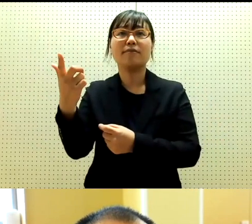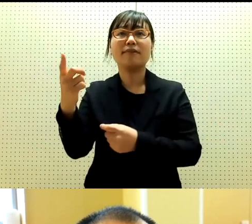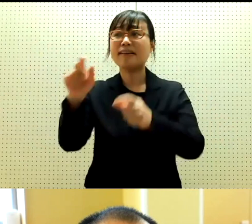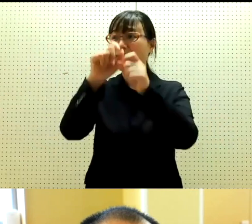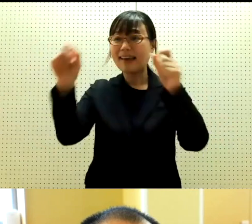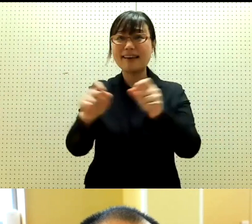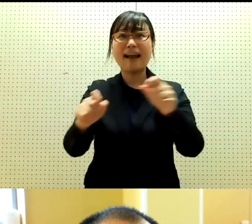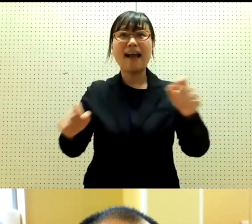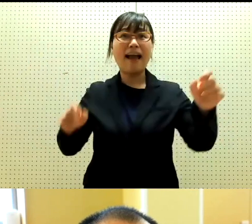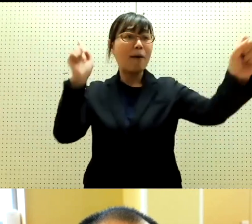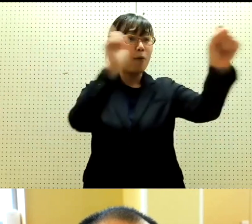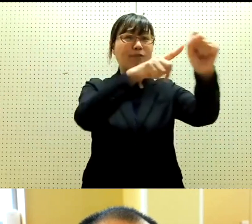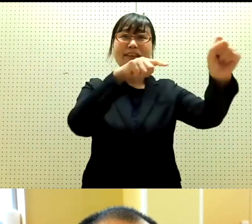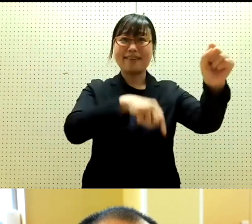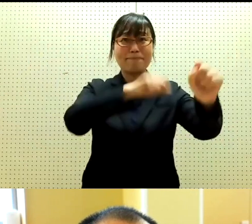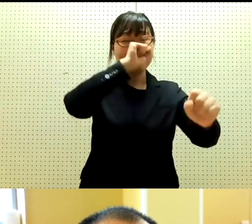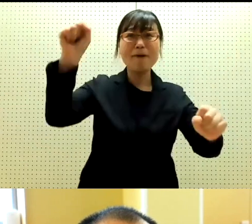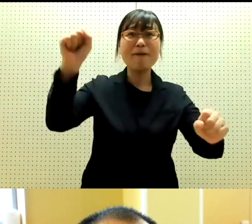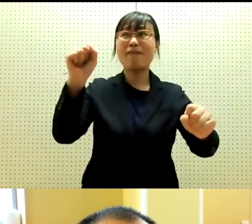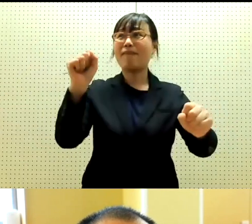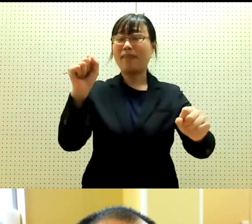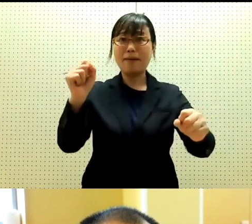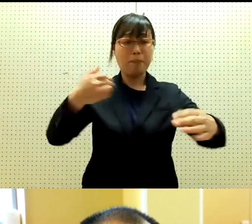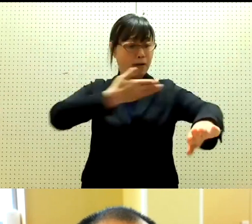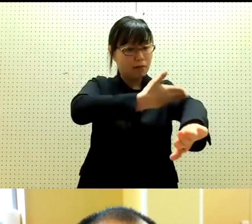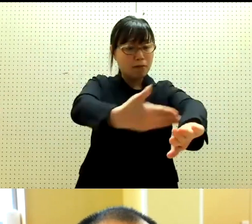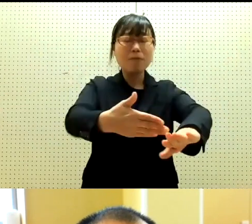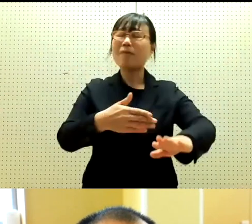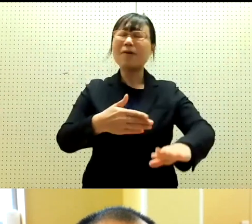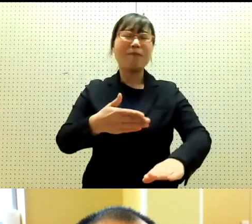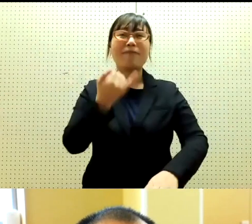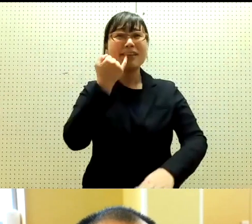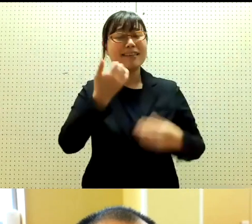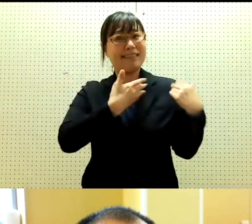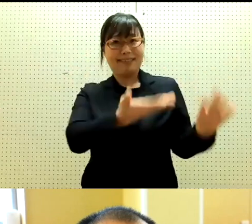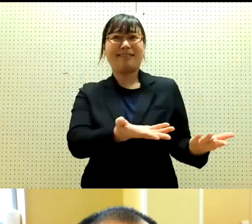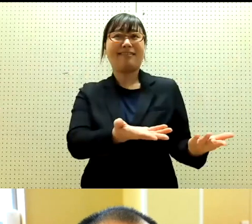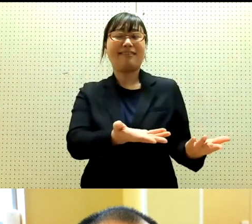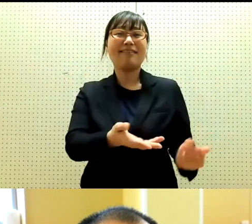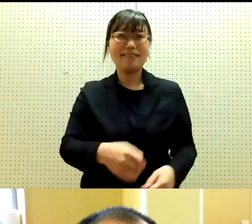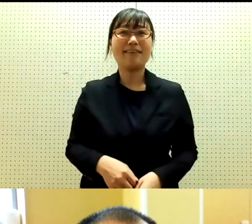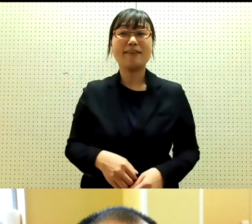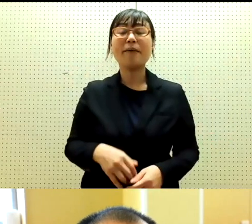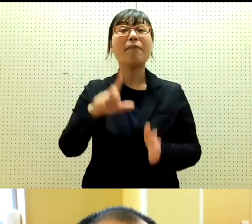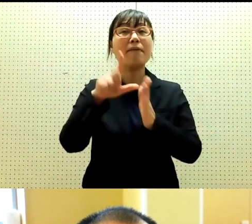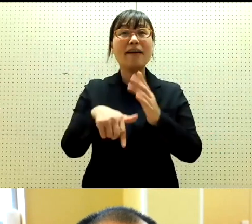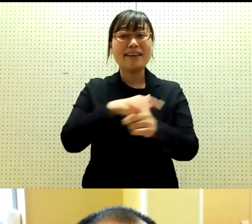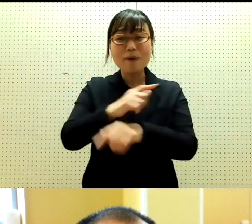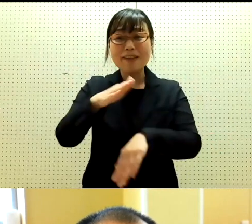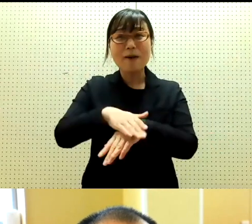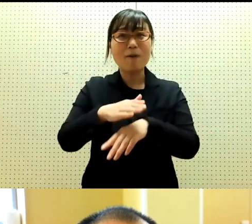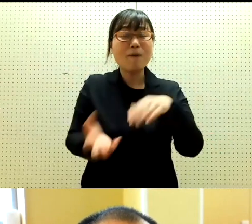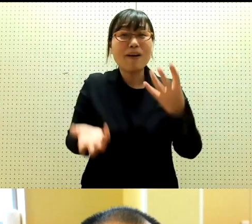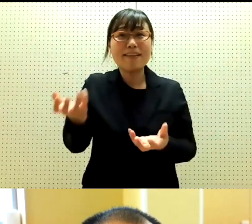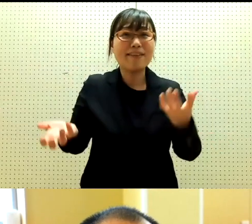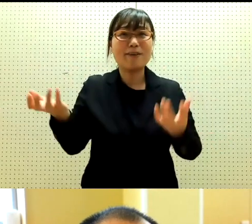ょっと緩くしていただくと、まあ多分いろんなねものが出てくるような気がします。で、これはその試行錯誤を許すような心